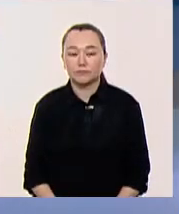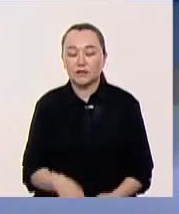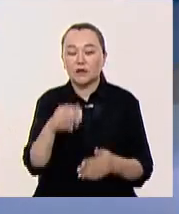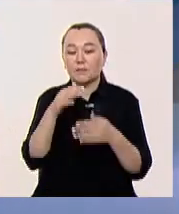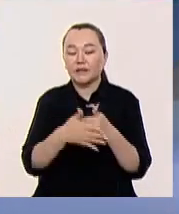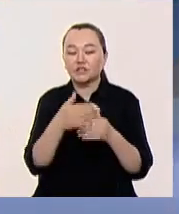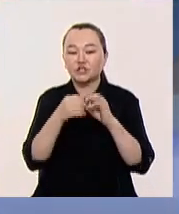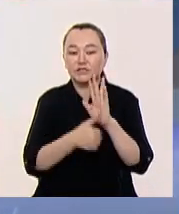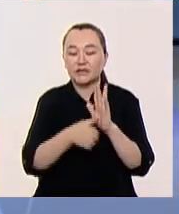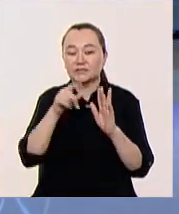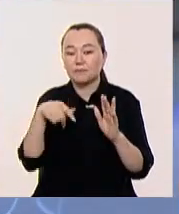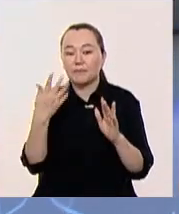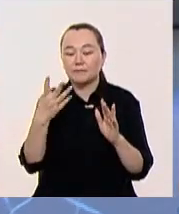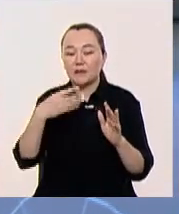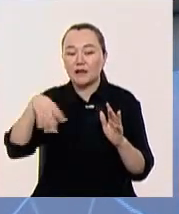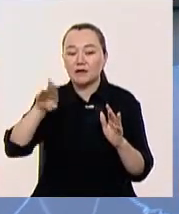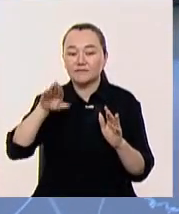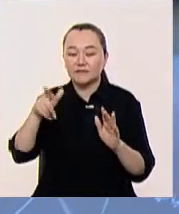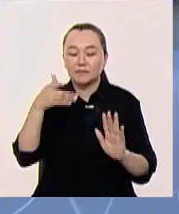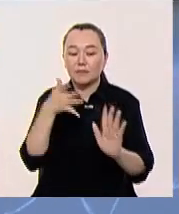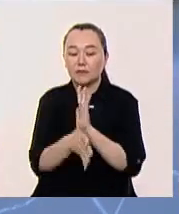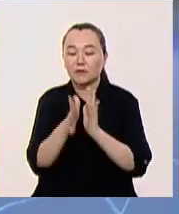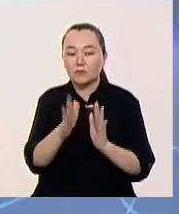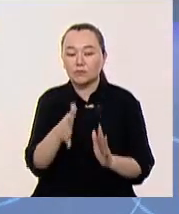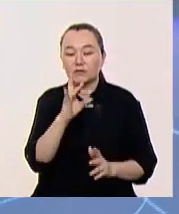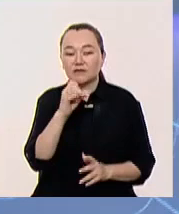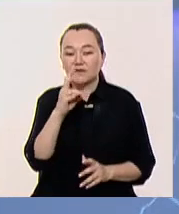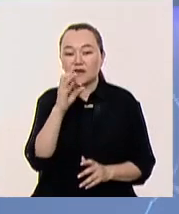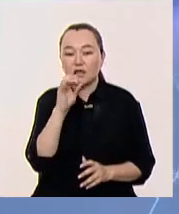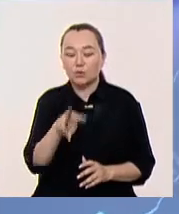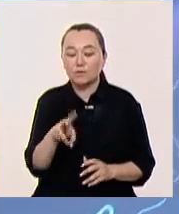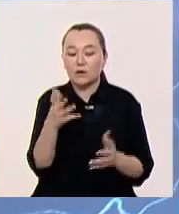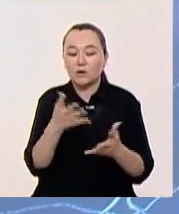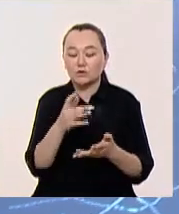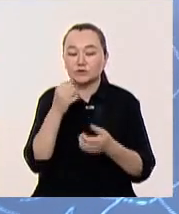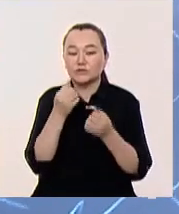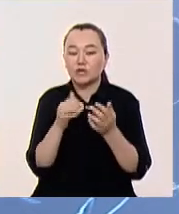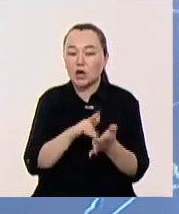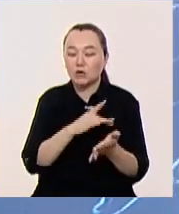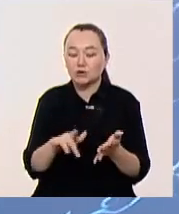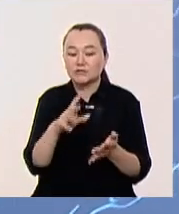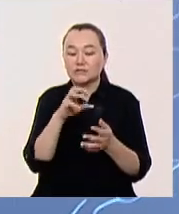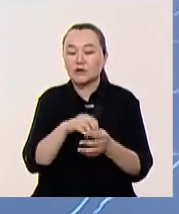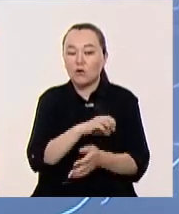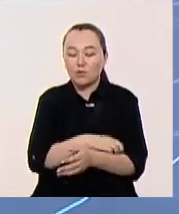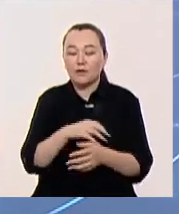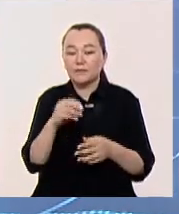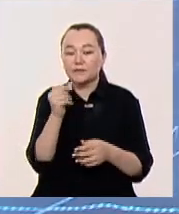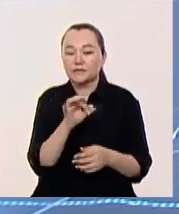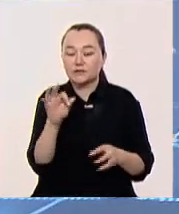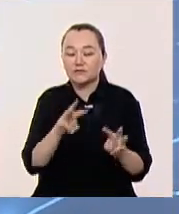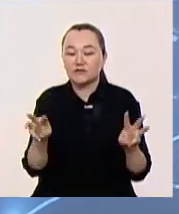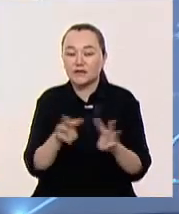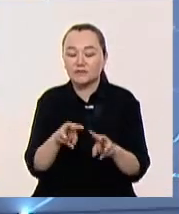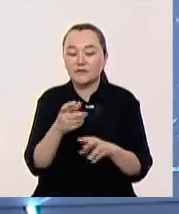Почти 16,5 миллиардов тенге потратят на референдум. Такие расчеты Центр избирком представил в Министерство финансов.